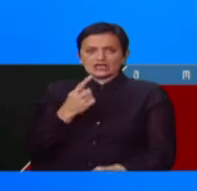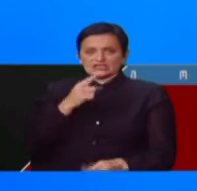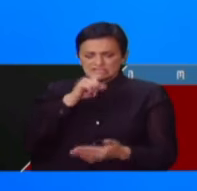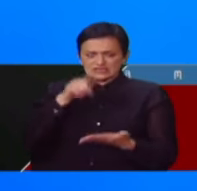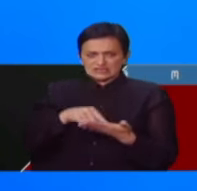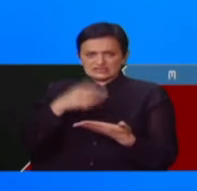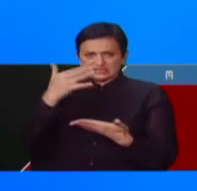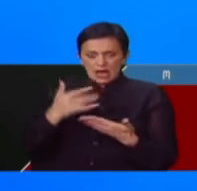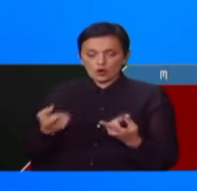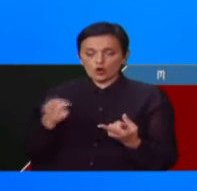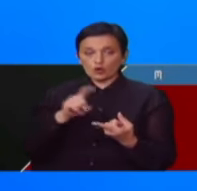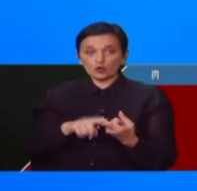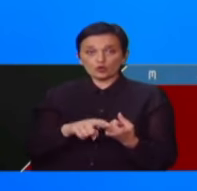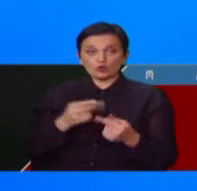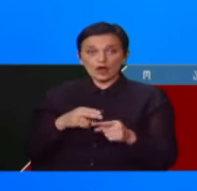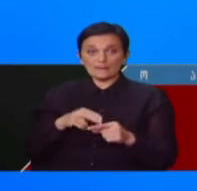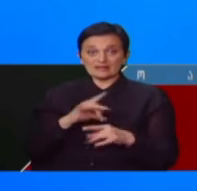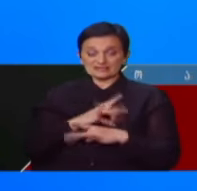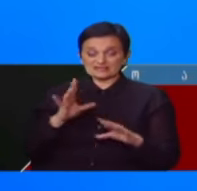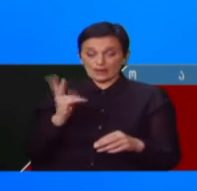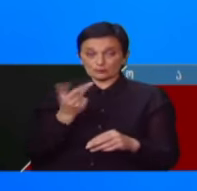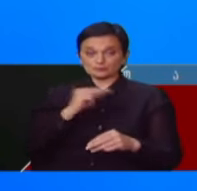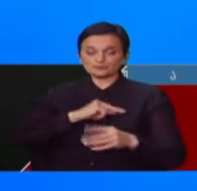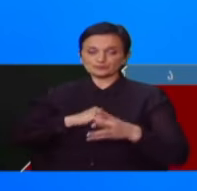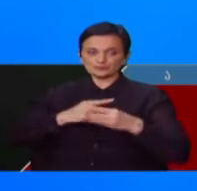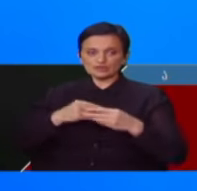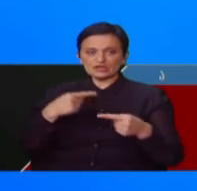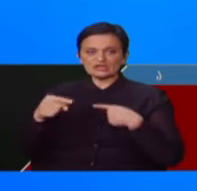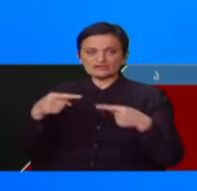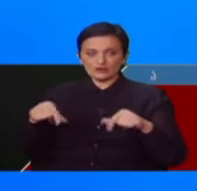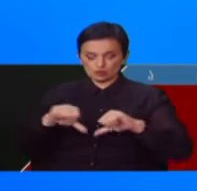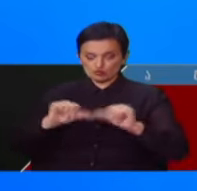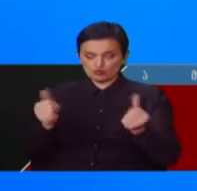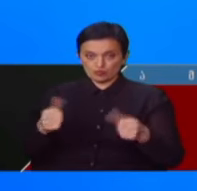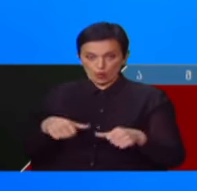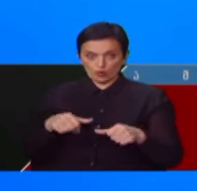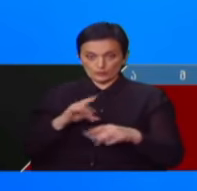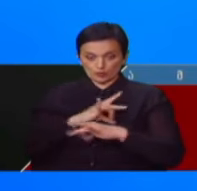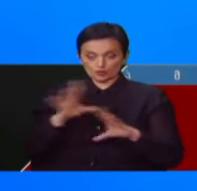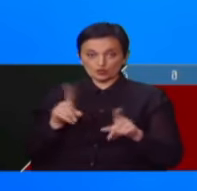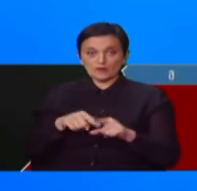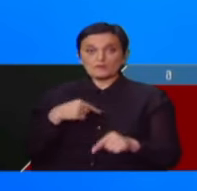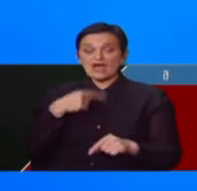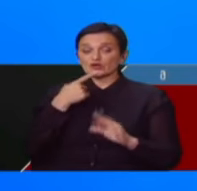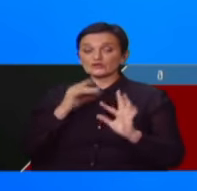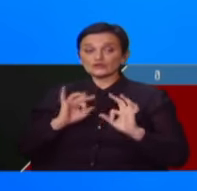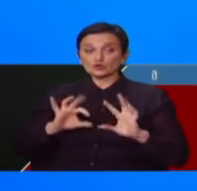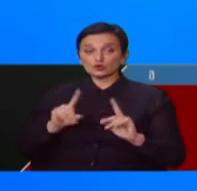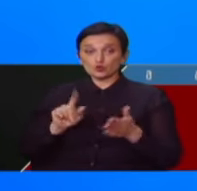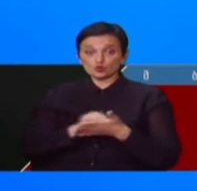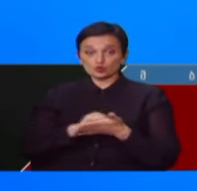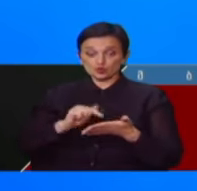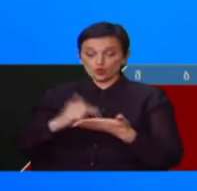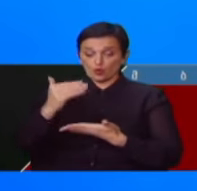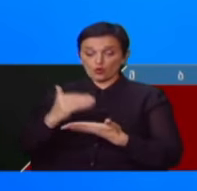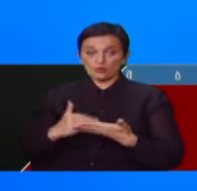იყო, რომელიც უკავშირდებოდა ამ საიუბილეო სამიტს, ასევე თანამშრომლობის სხვადასხვა ფორმატების იუბილესაც. მე ვიტყოდი იმას, რომ დოკუმენტში